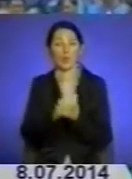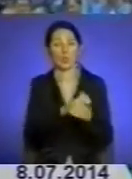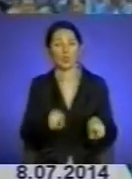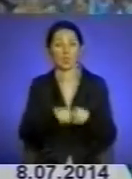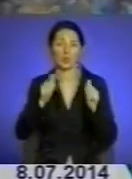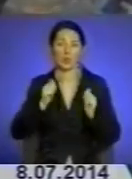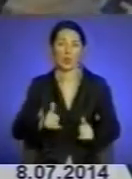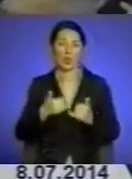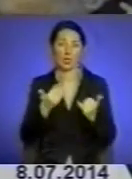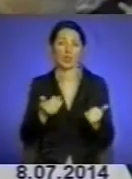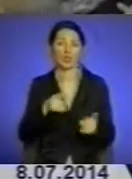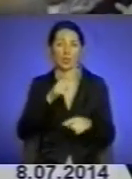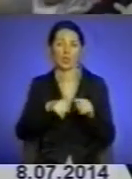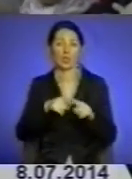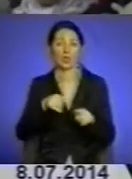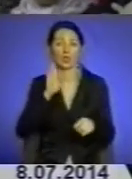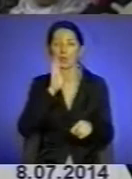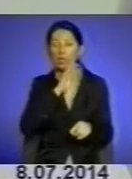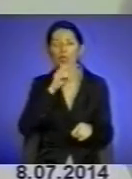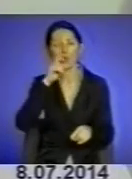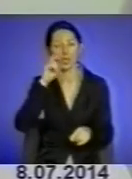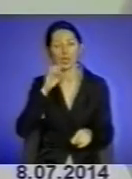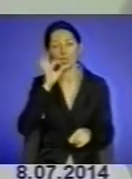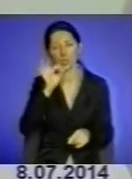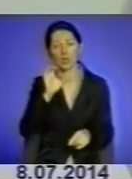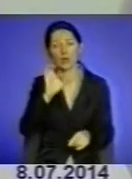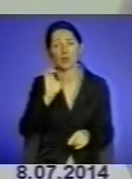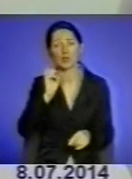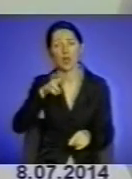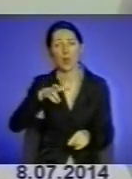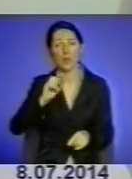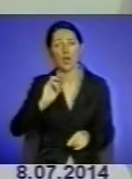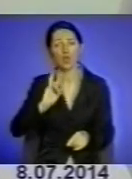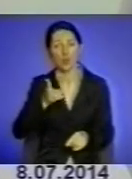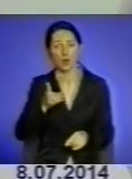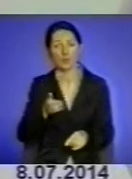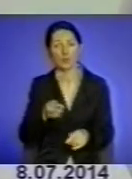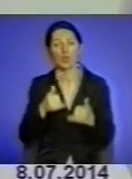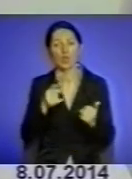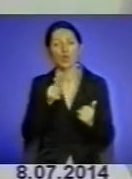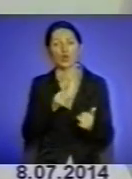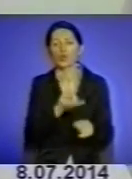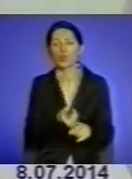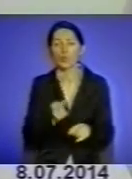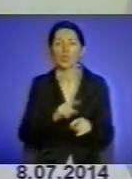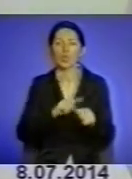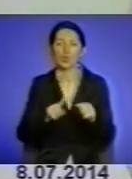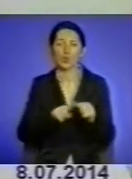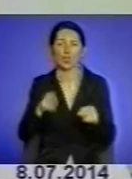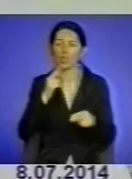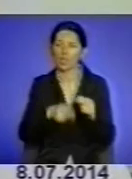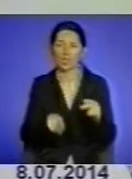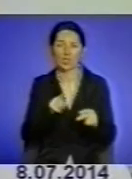України, наголосив владика Василій Симонюк. Для того, щоб якнайскорше кінчилась та